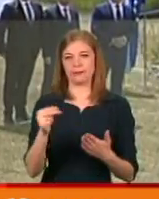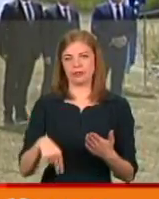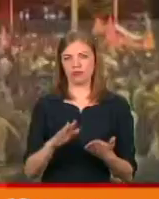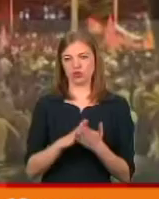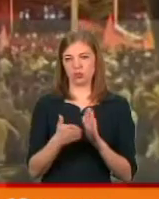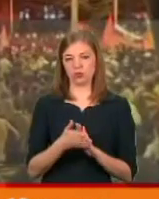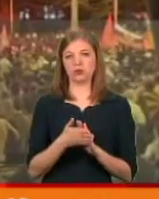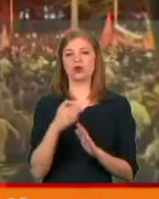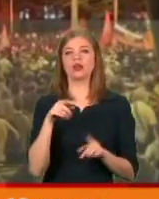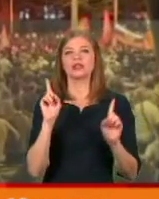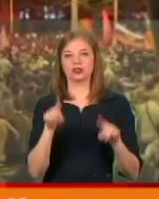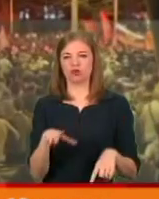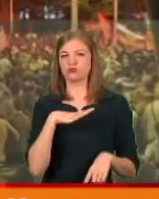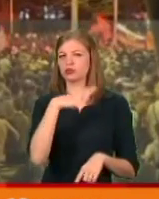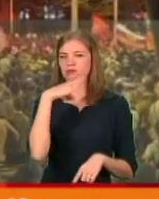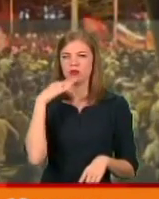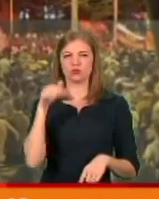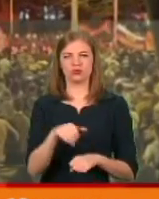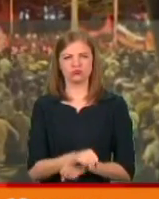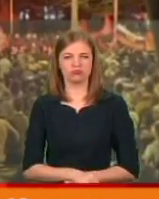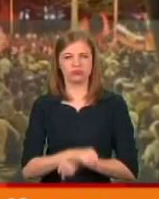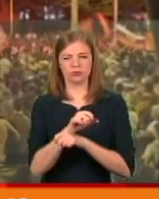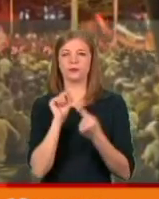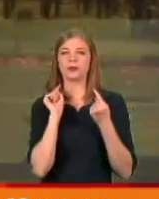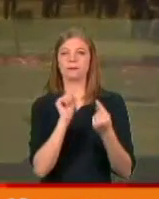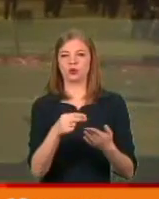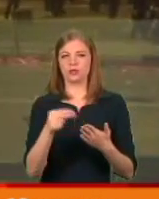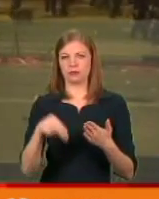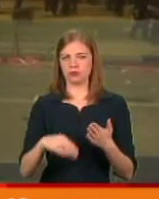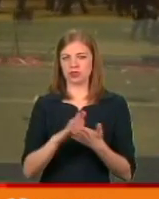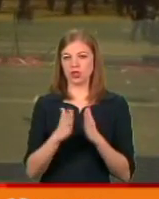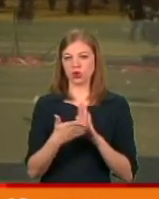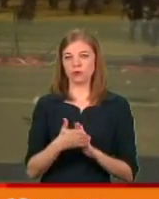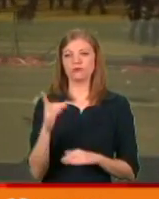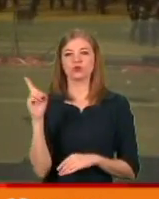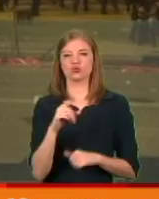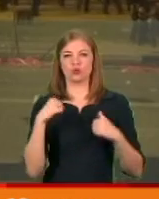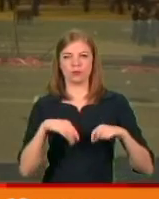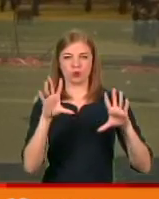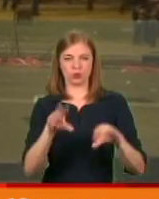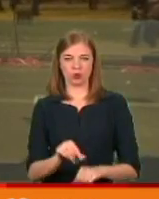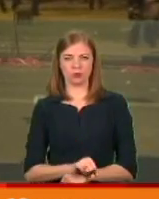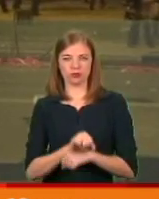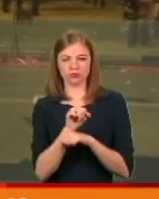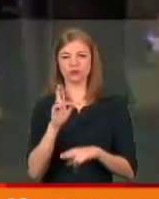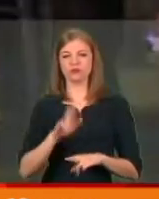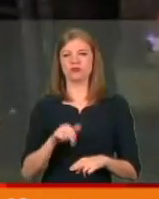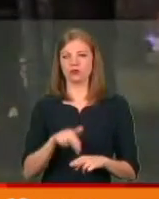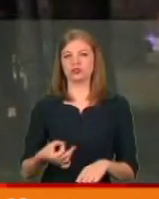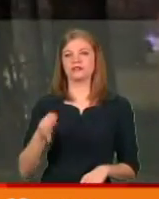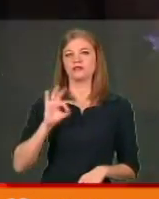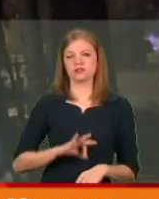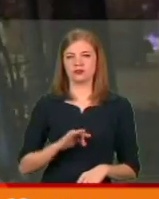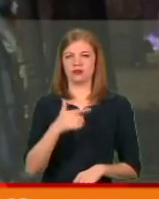угоди. В Скоп'є також відбулись багатотисячні протести проти підписання договору. Аби втихомирити протестувальників, поліція